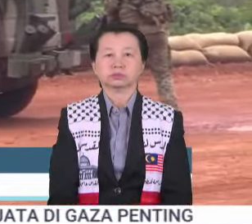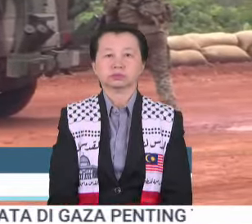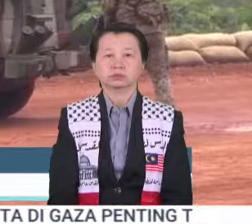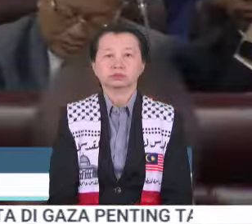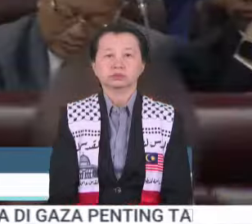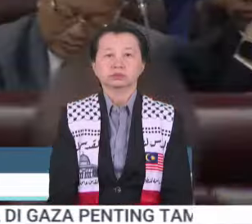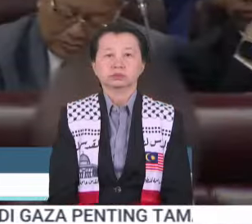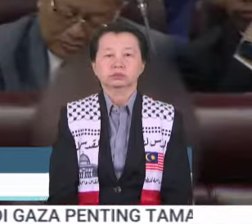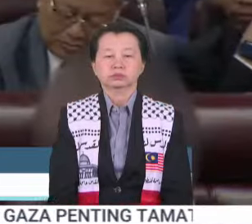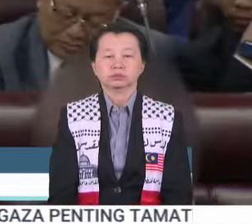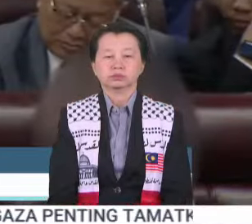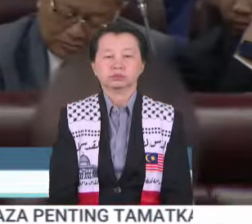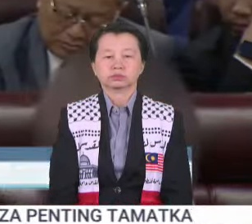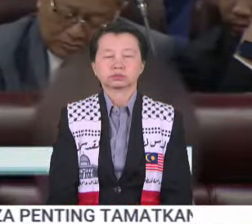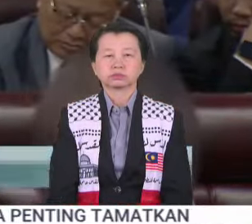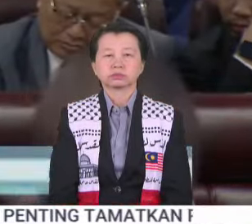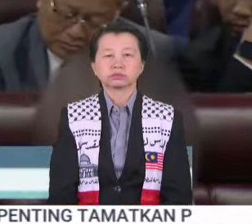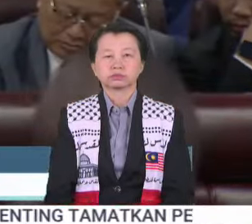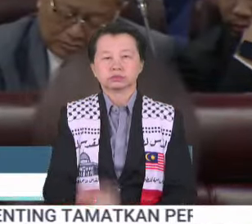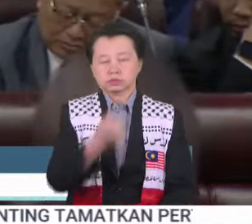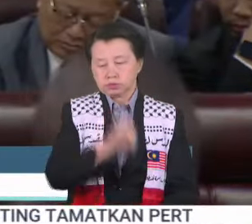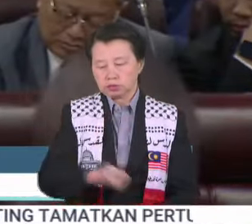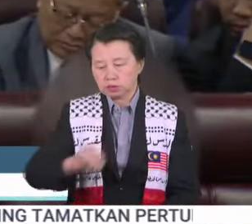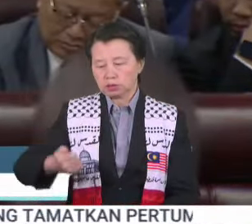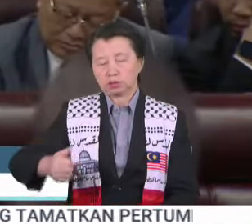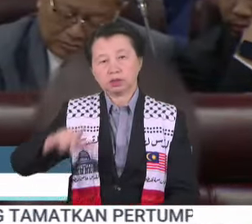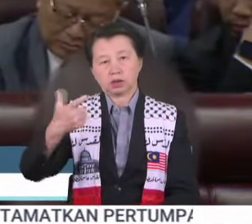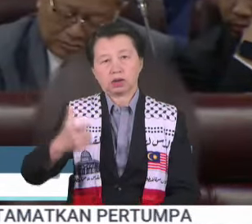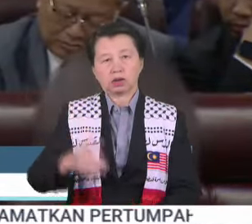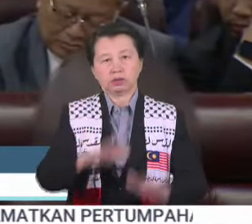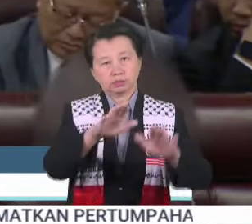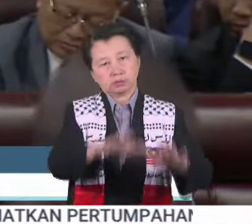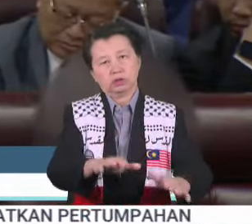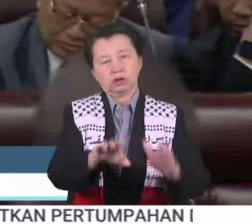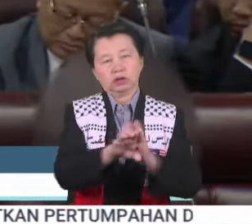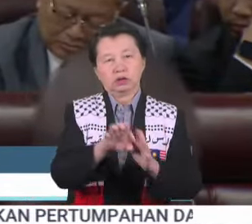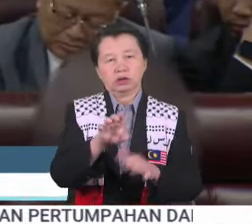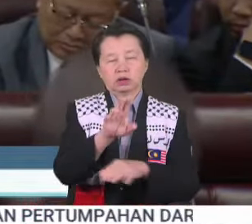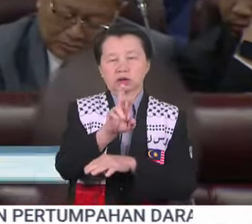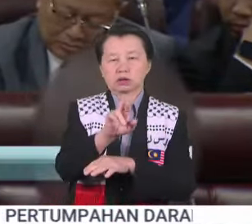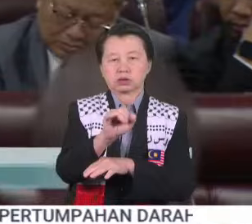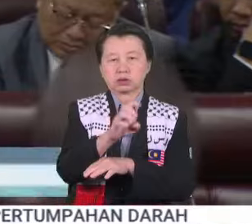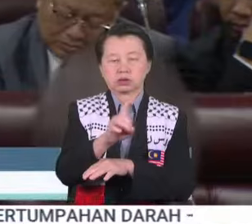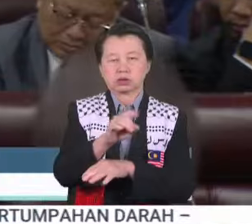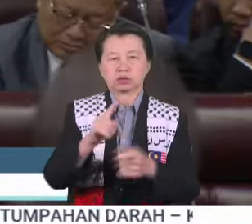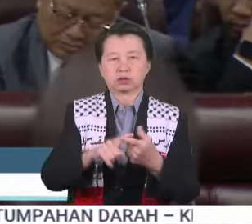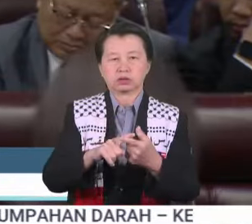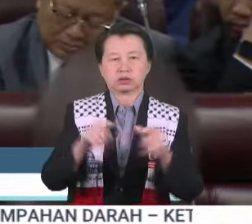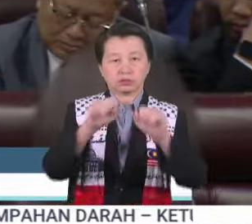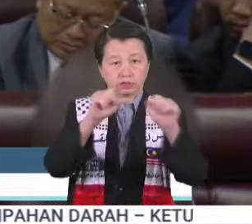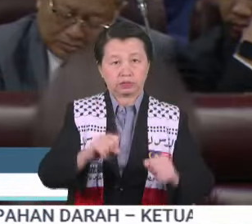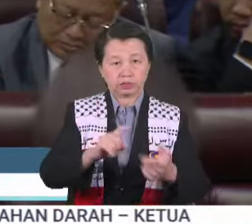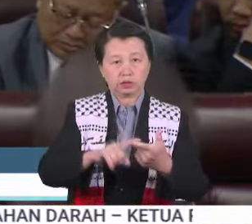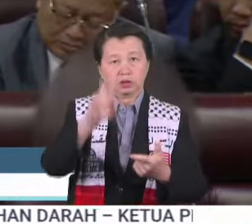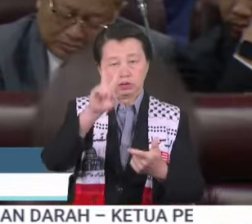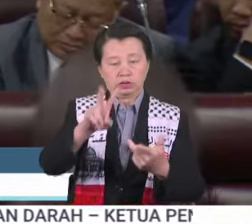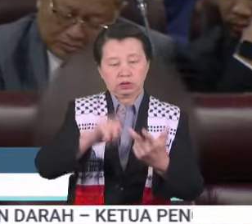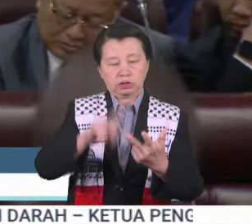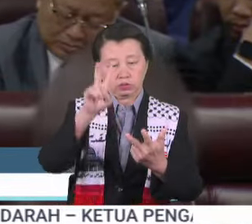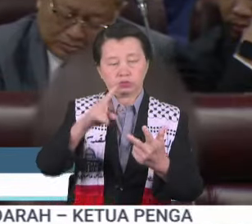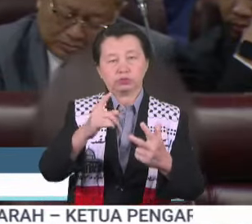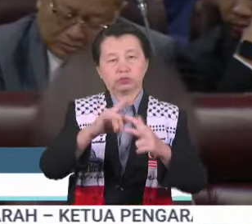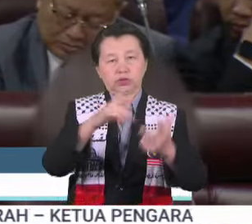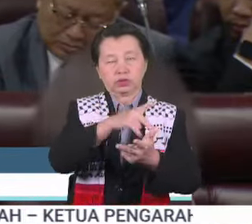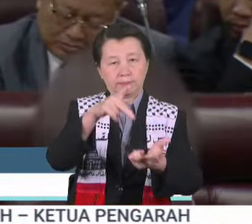2027 selain daripada itu aset-aset lain yang ditempatkan seperti Radar Coastal surveilance system dua buah Pengkalan